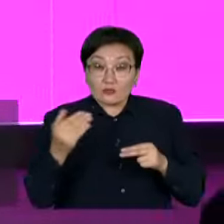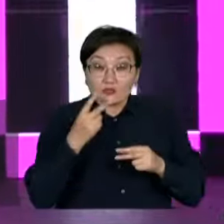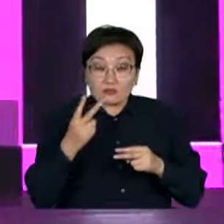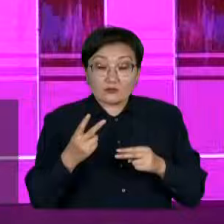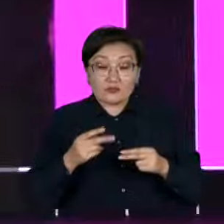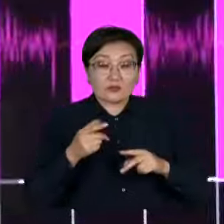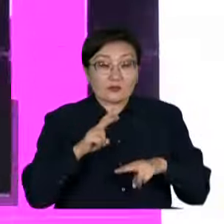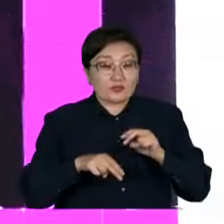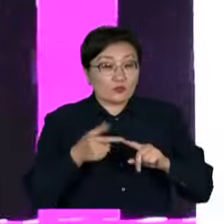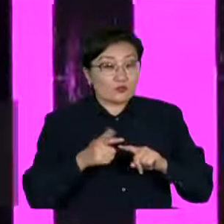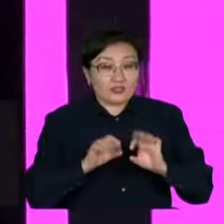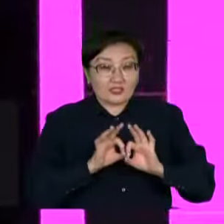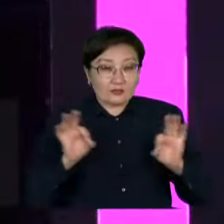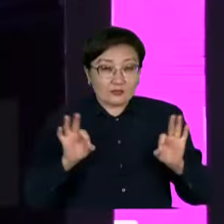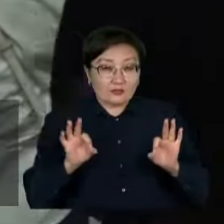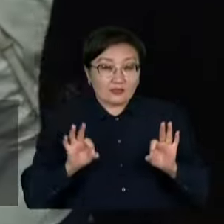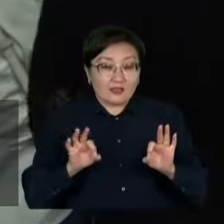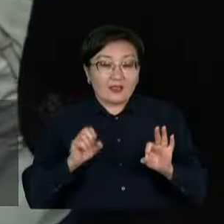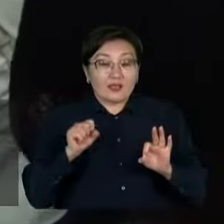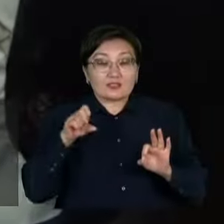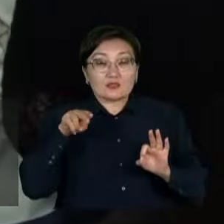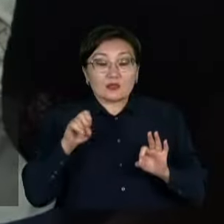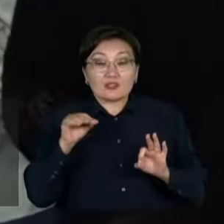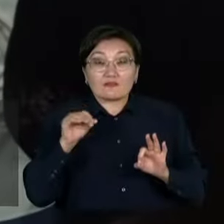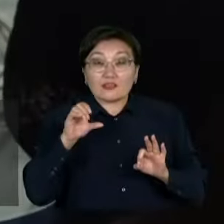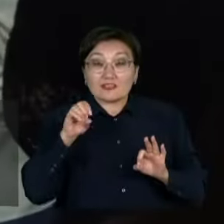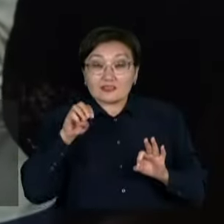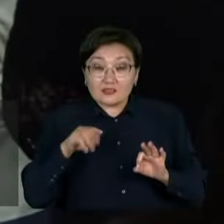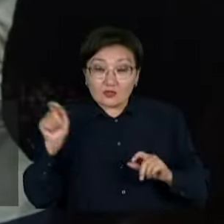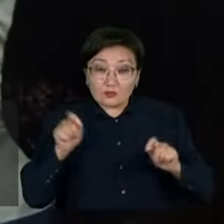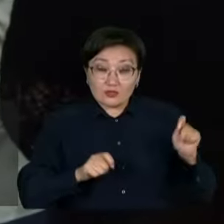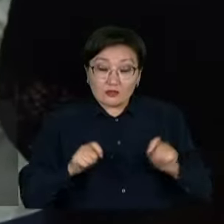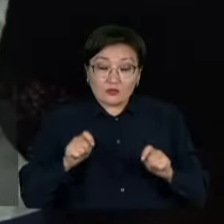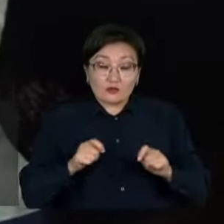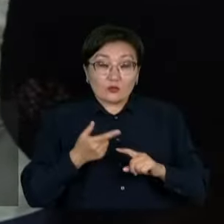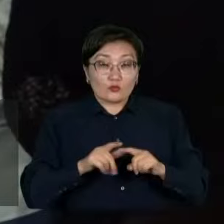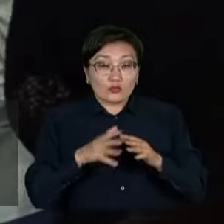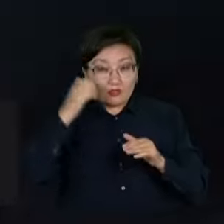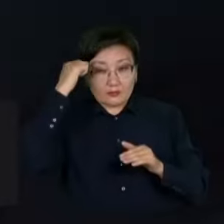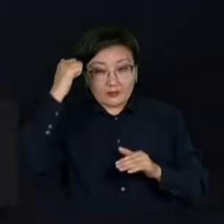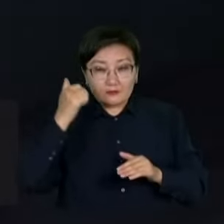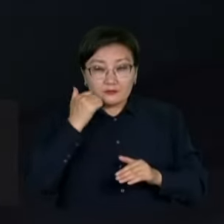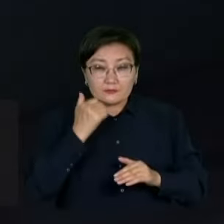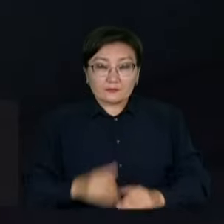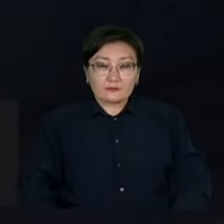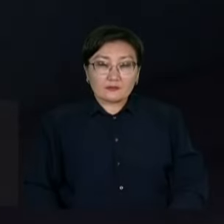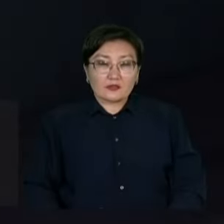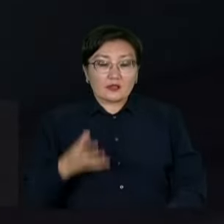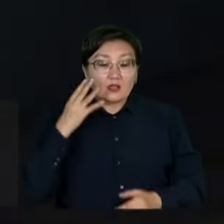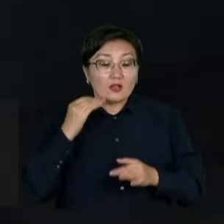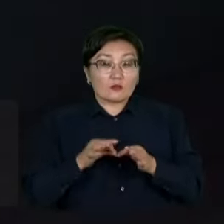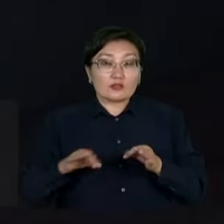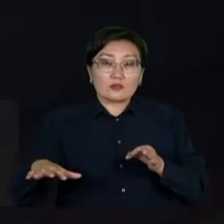Көңіл күй өте керемет, күшті Аспан Фест, Аспан FM-ге өте көп рахмет. Біз Алматы